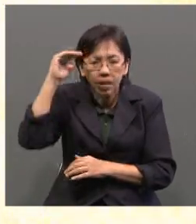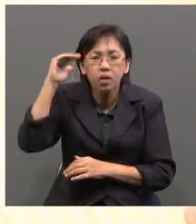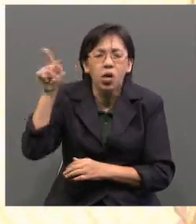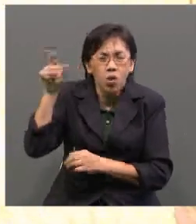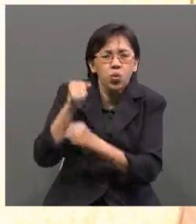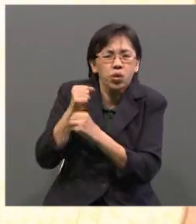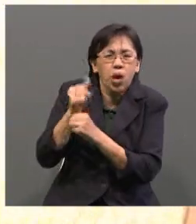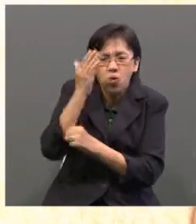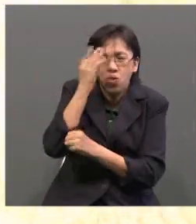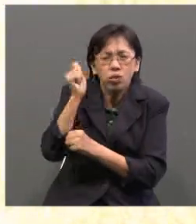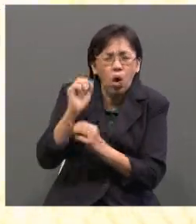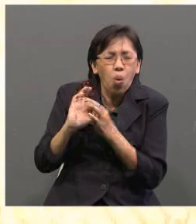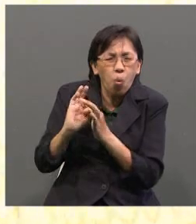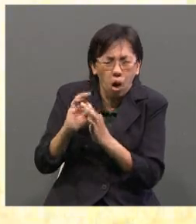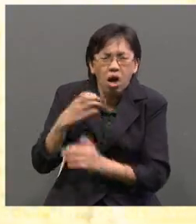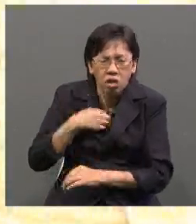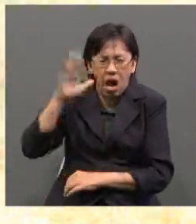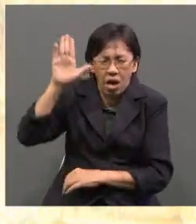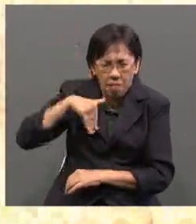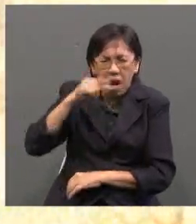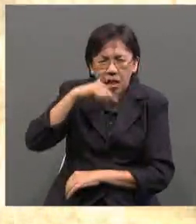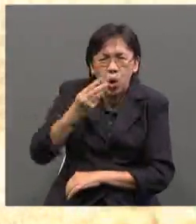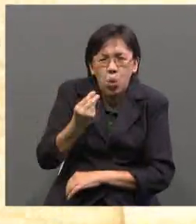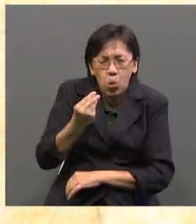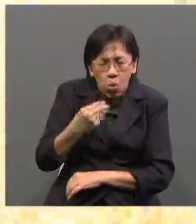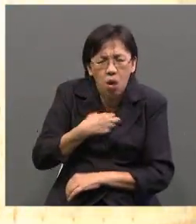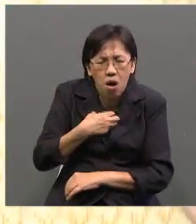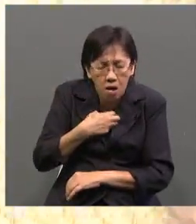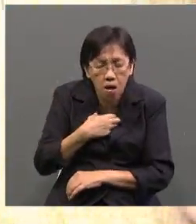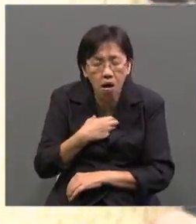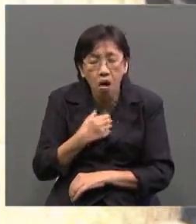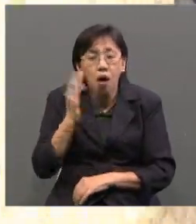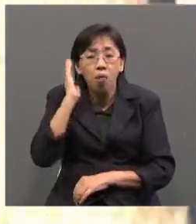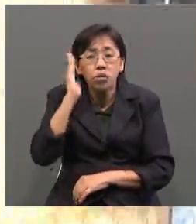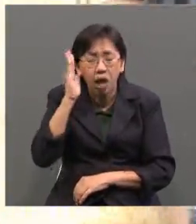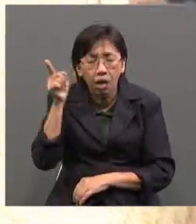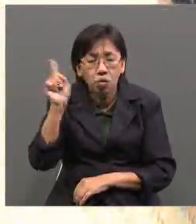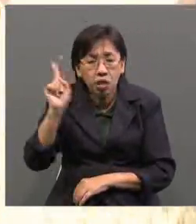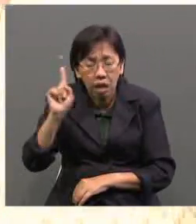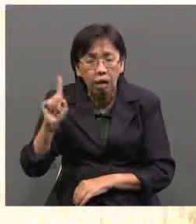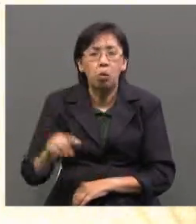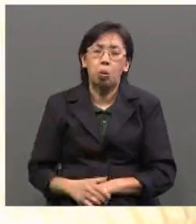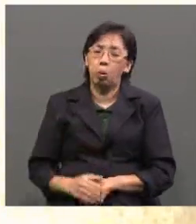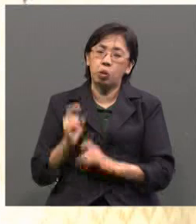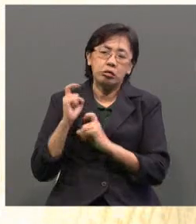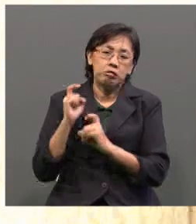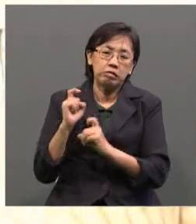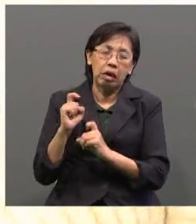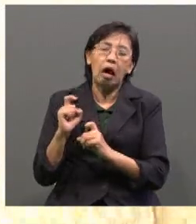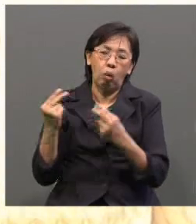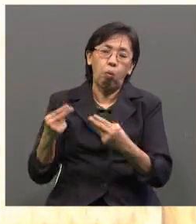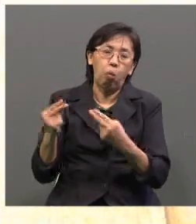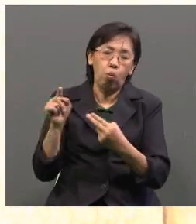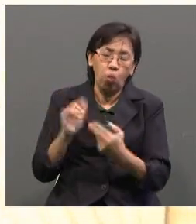ทธิ์มากๆเลยนะฮะอยากจะให้กลับมาเมืองไทยเร็วๆแล้วตอนนี้คุณสุรสิทธิ์เนี่ยอยู่ในพื้นที่เสี่ยงด้วยนะและอย่างท่